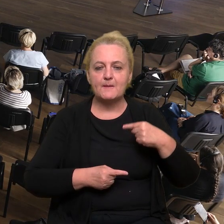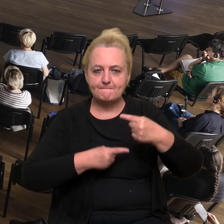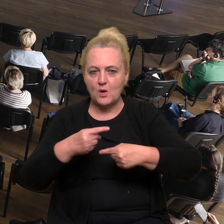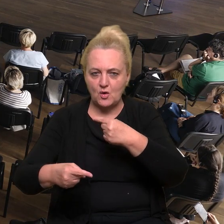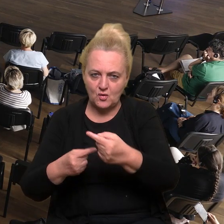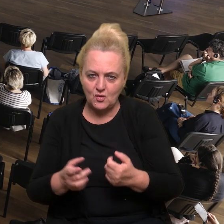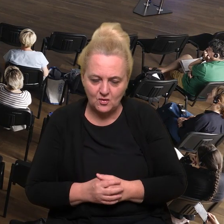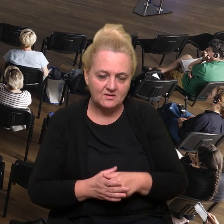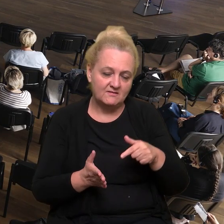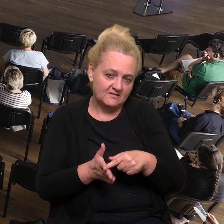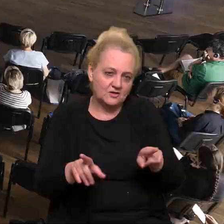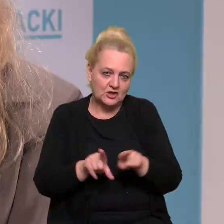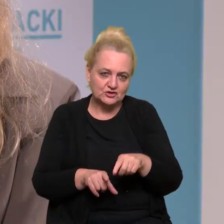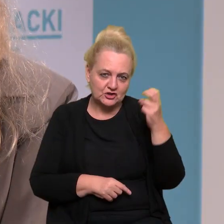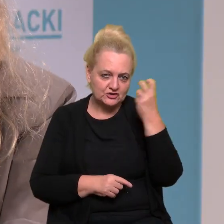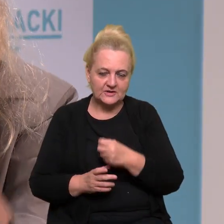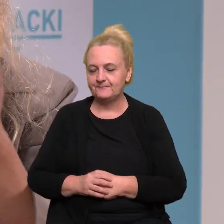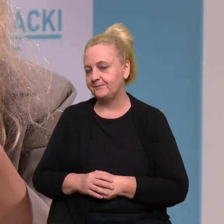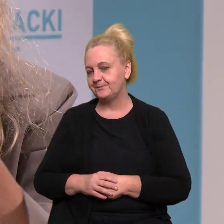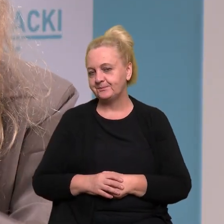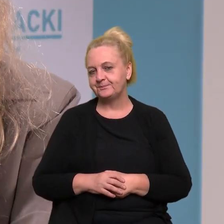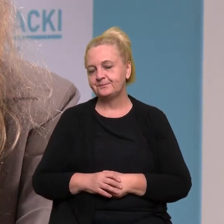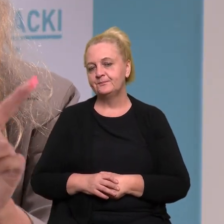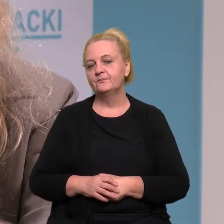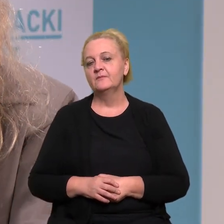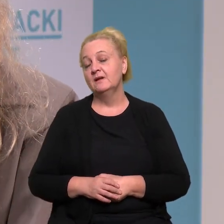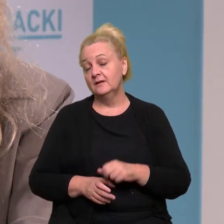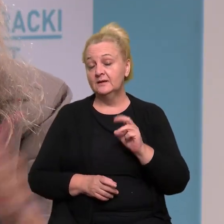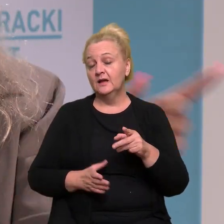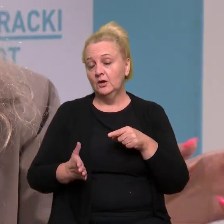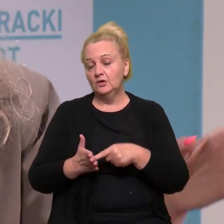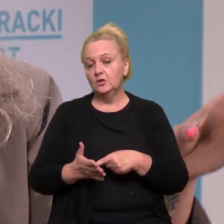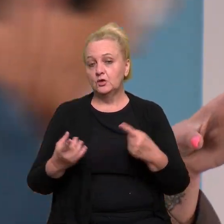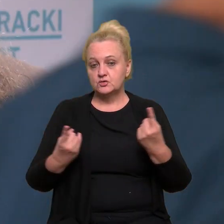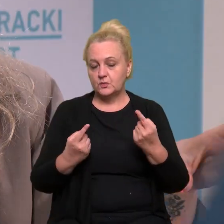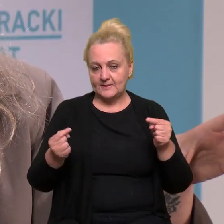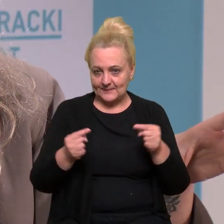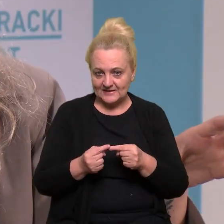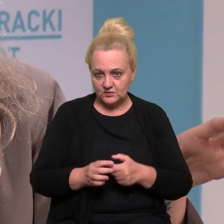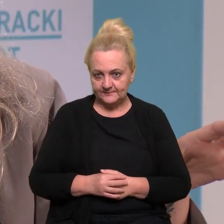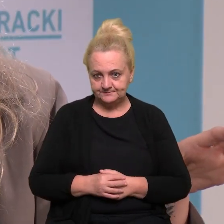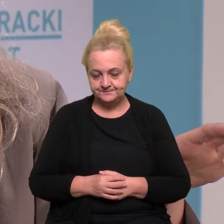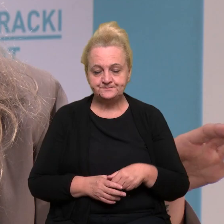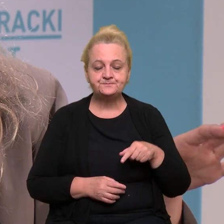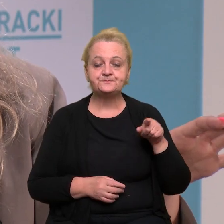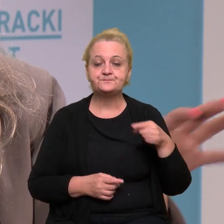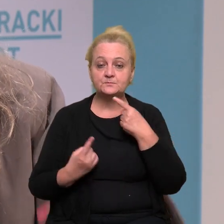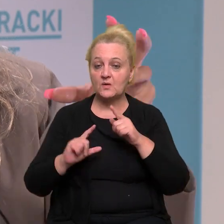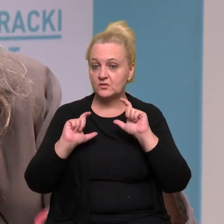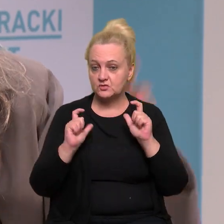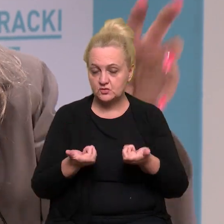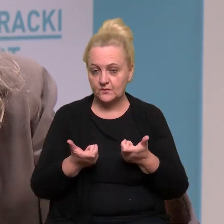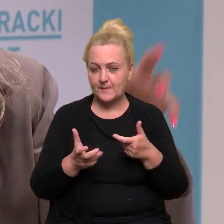pokoleniowy i też chyba ciekawy. Das passt auf jeden Fall. No tak, to świetnie pasuje, bo powiedziałabym, że jest